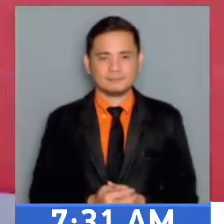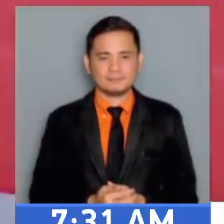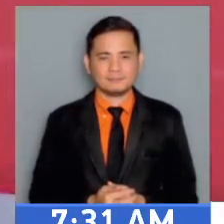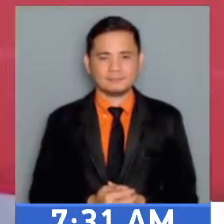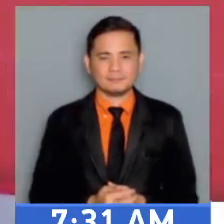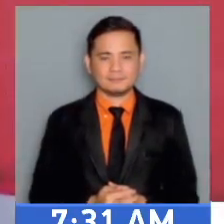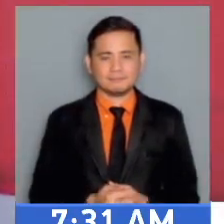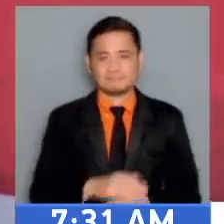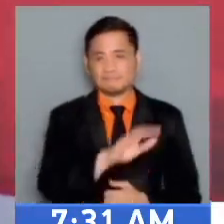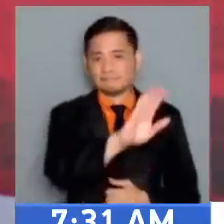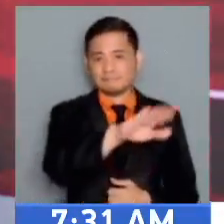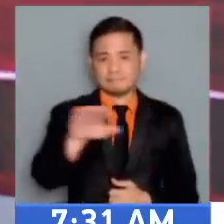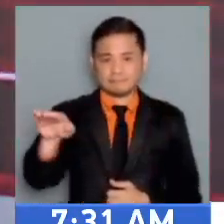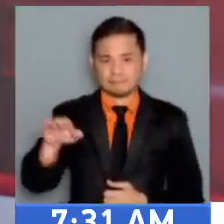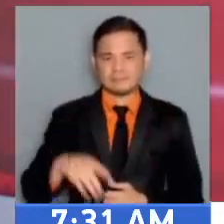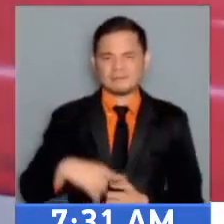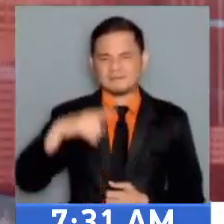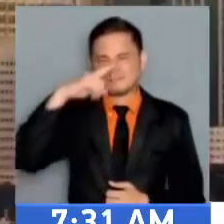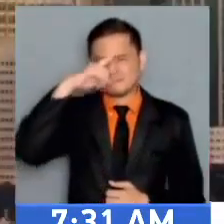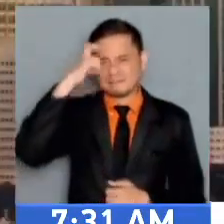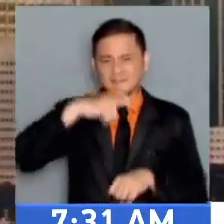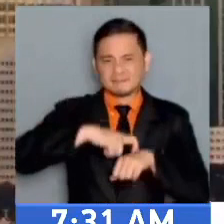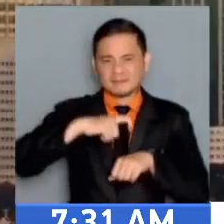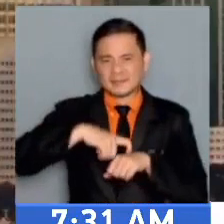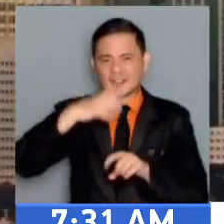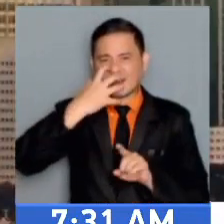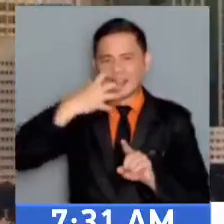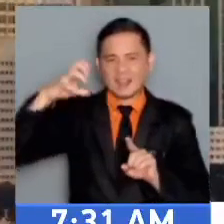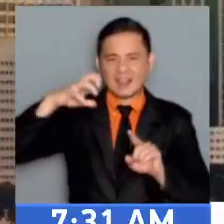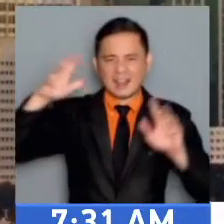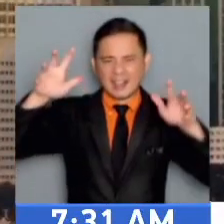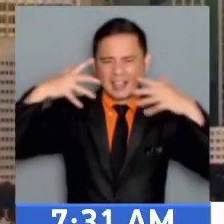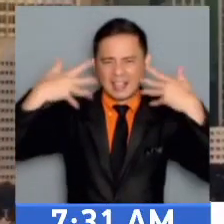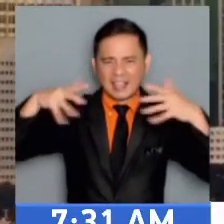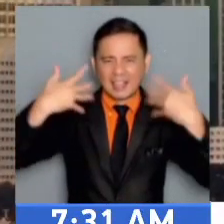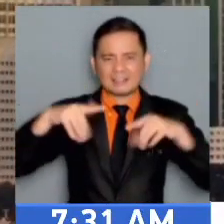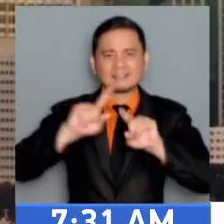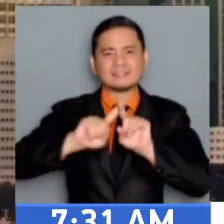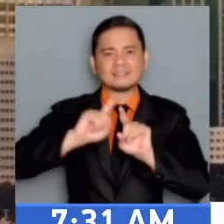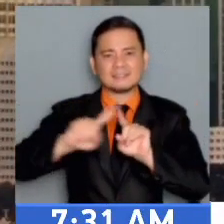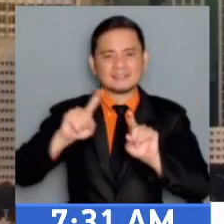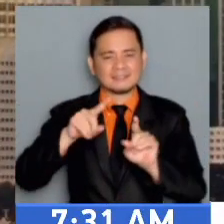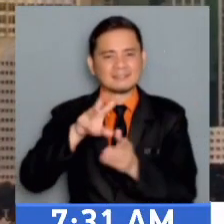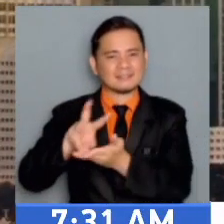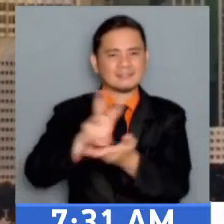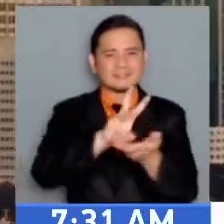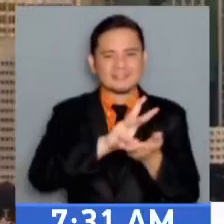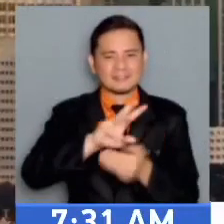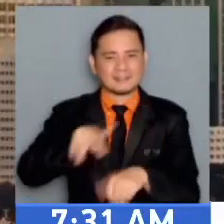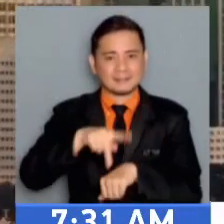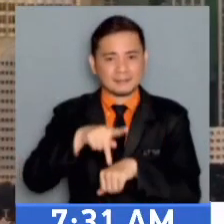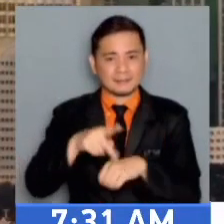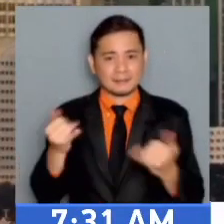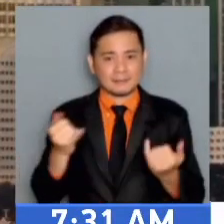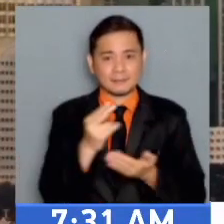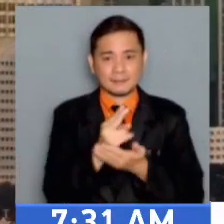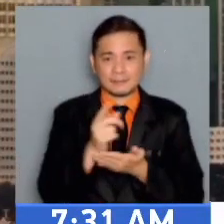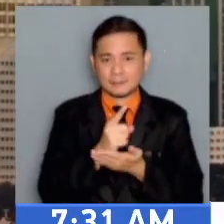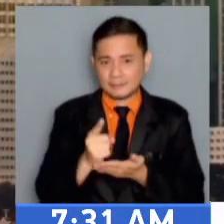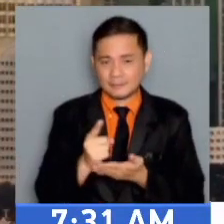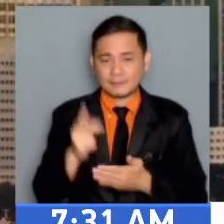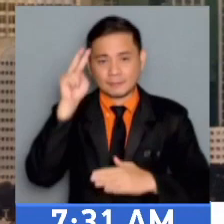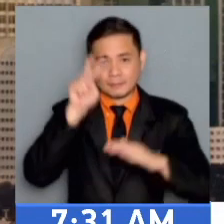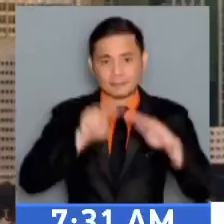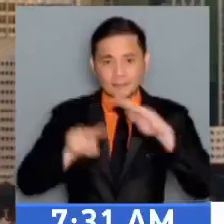Mananatiling mainit at maalinsangan ang lagay ng panahon sa ilang bahagi ng bansa ngayong Holy Week. Base sa datos sa Metro Weather, maglalaro mula 35